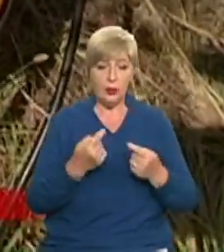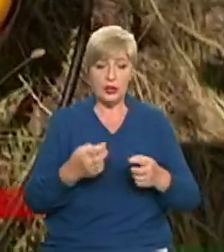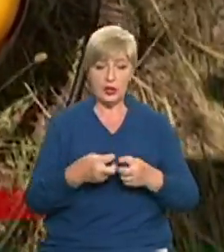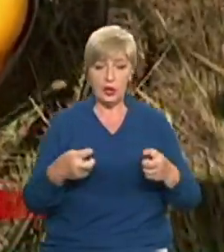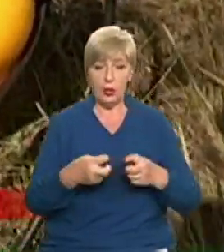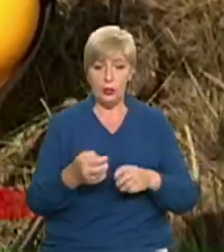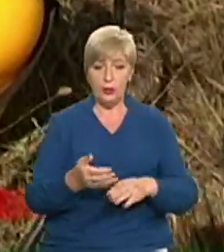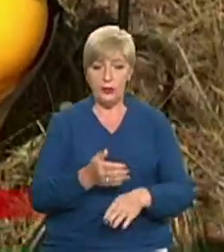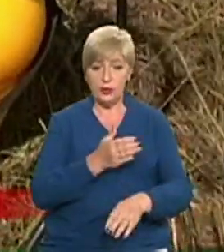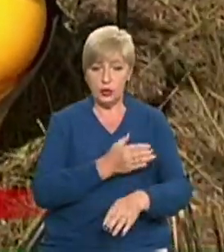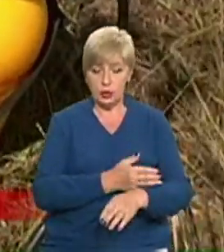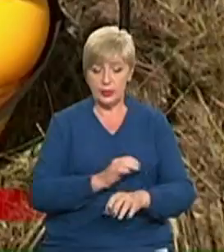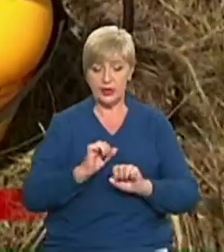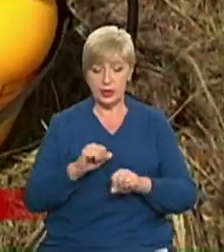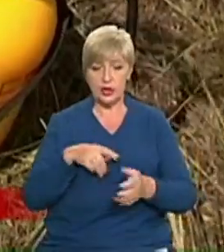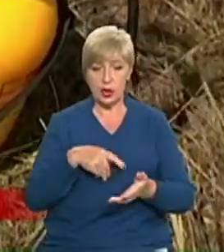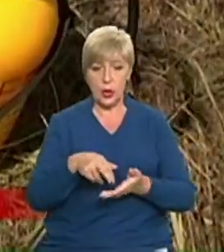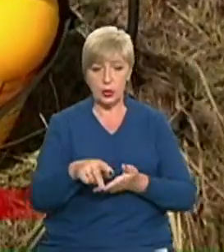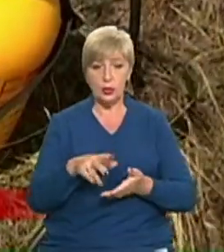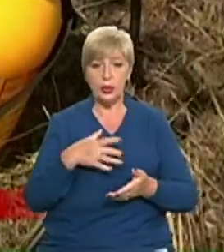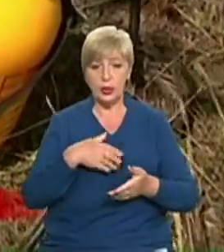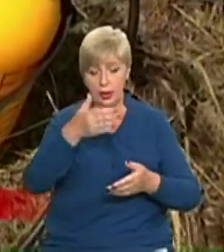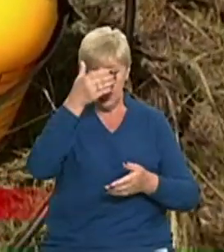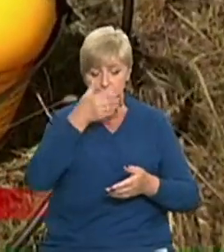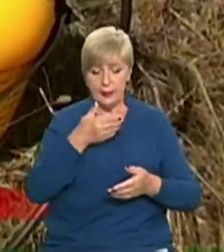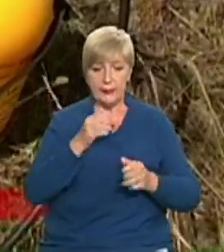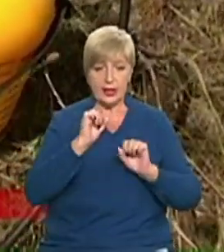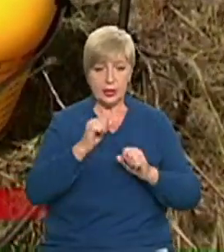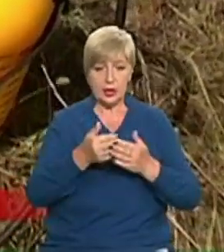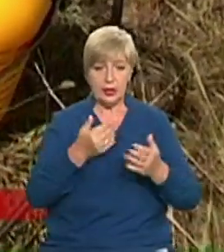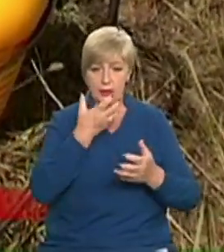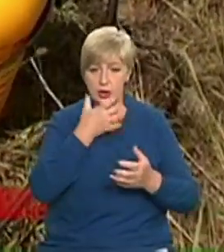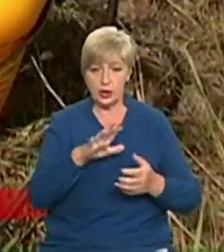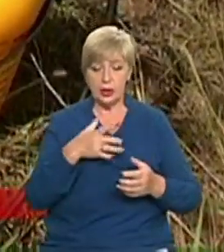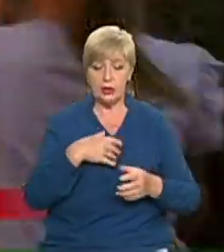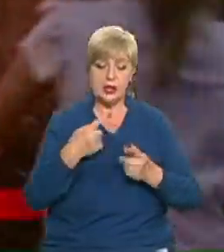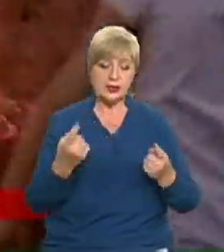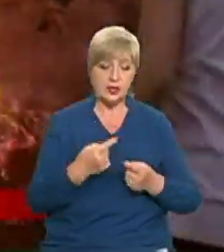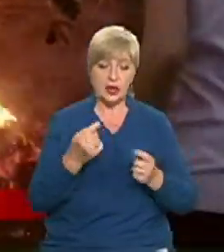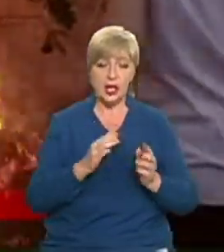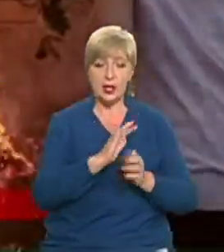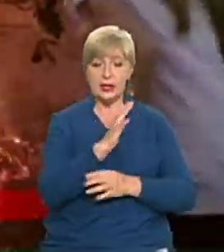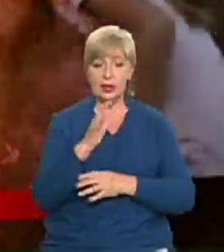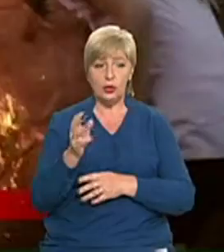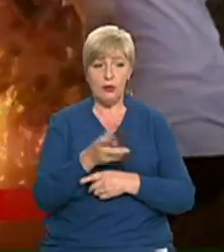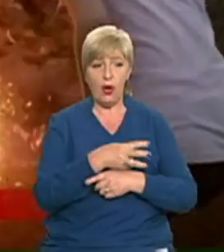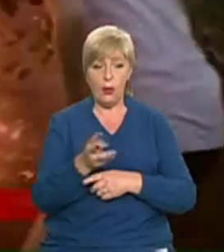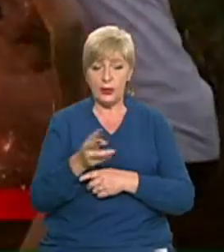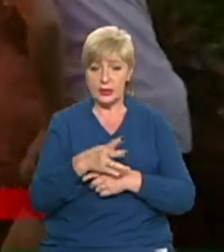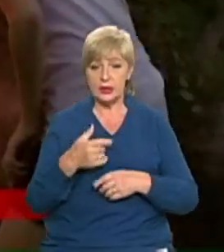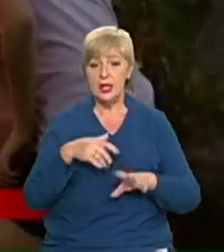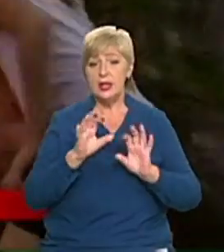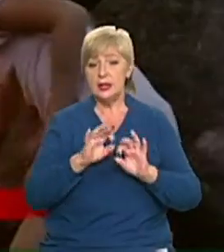які захищають ноги, це маска для обличчя, яка захищає від жару, і звичайний садовий оприскувач. Розповідати рідним про